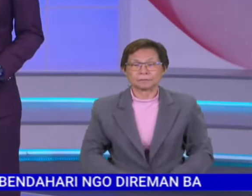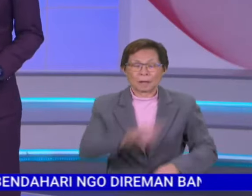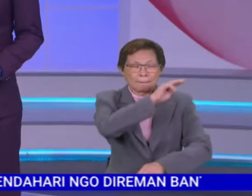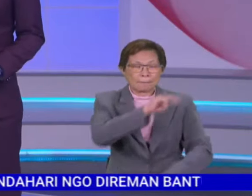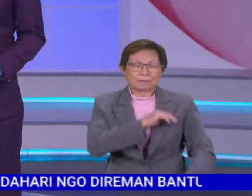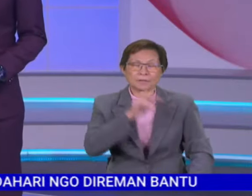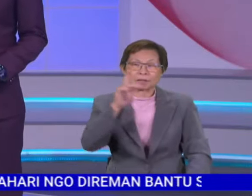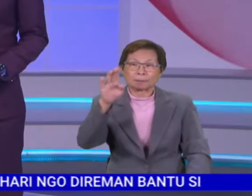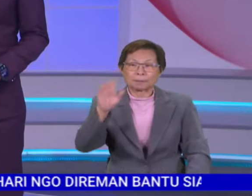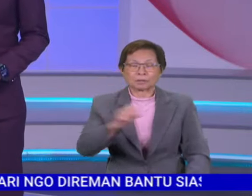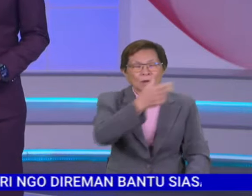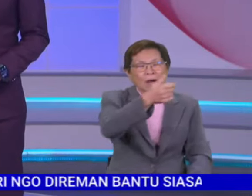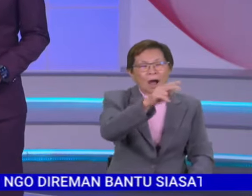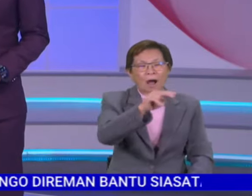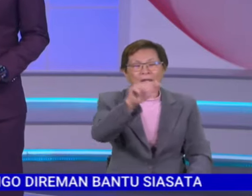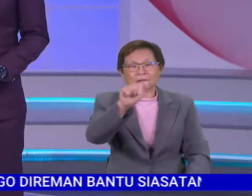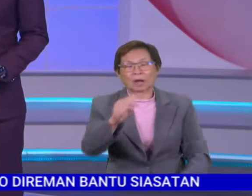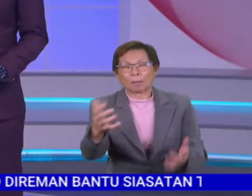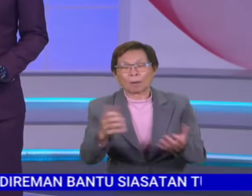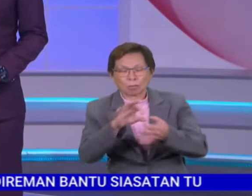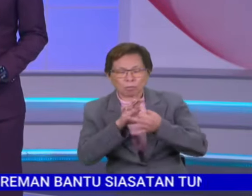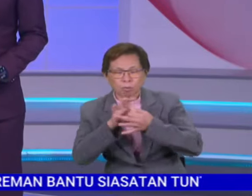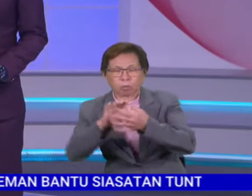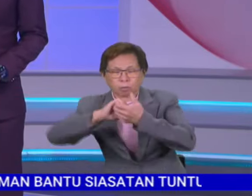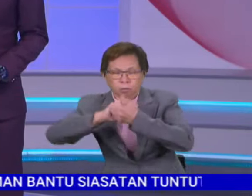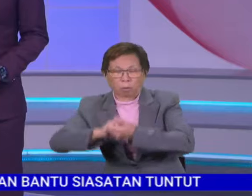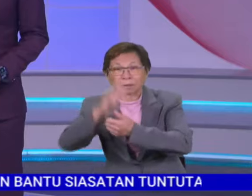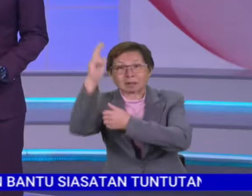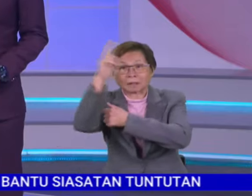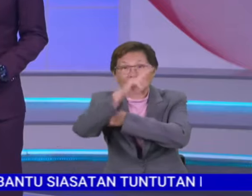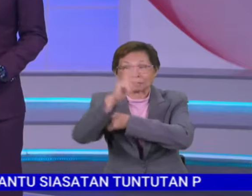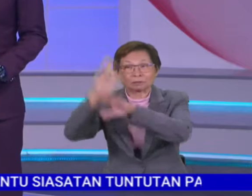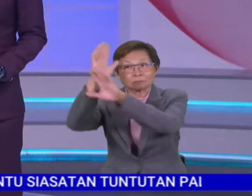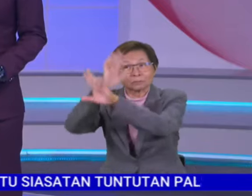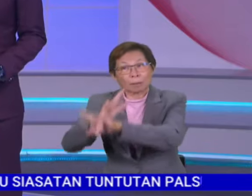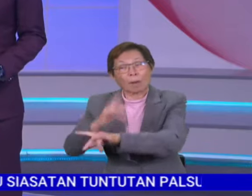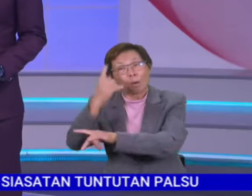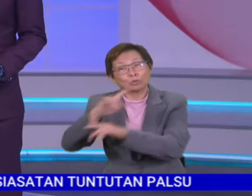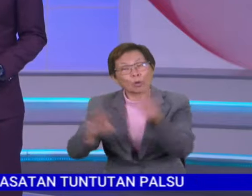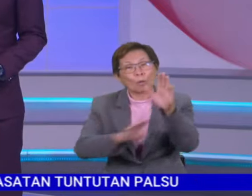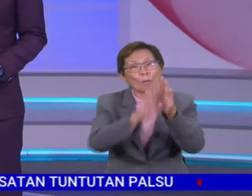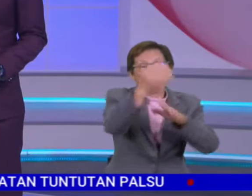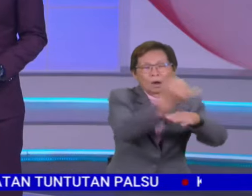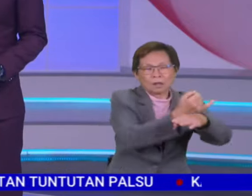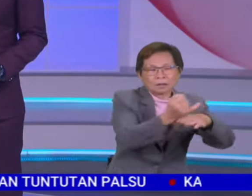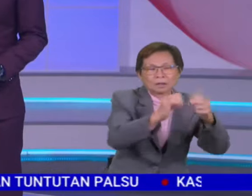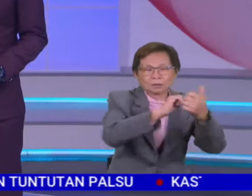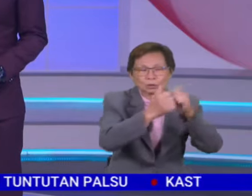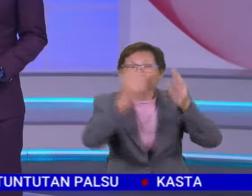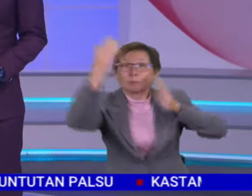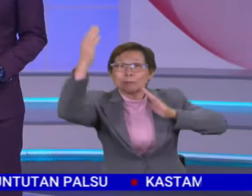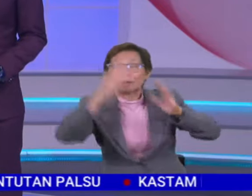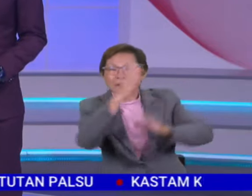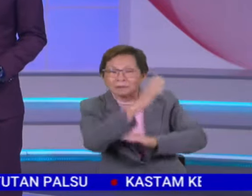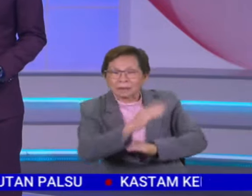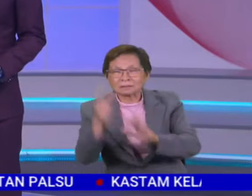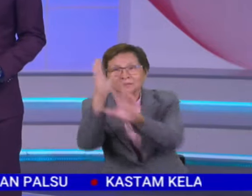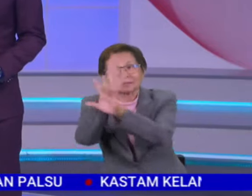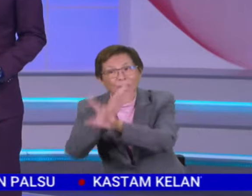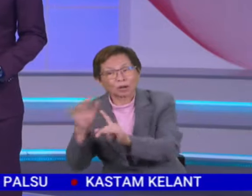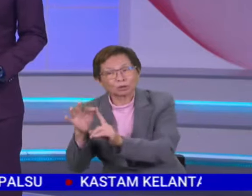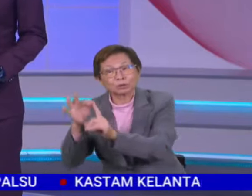Menteri Belia dan Sukan Han Ayuh berhasrat untuk menjalin kerjasama erat dengan Kerajaan Negeri Sarawak untuk pembangunan industri sukan di Malaysia dan